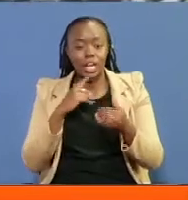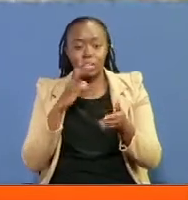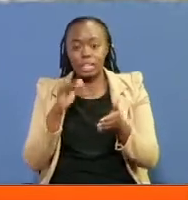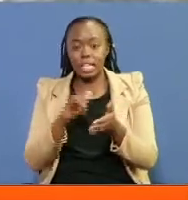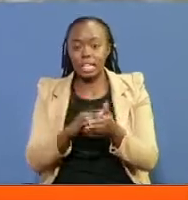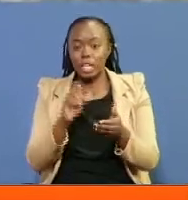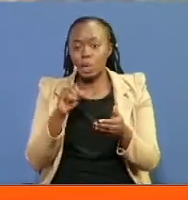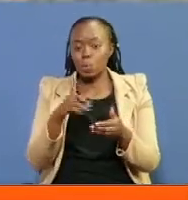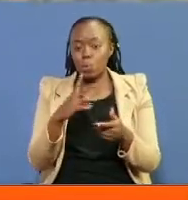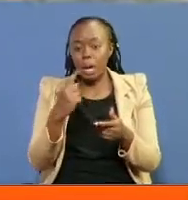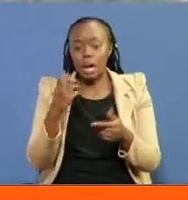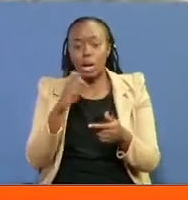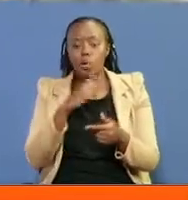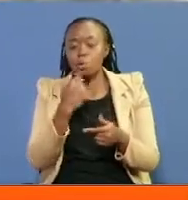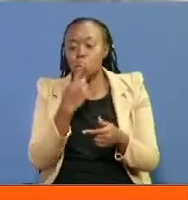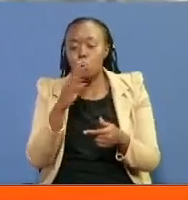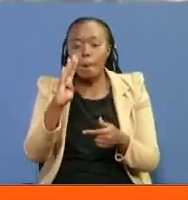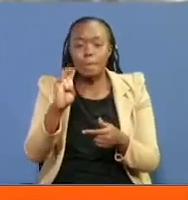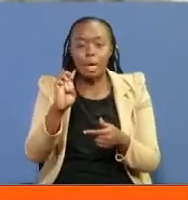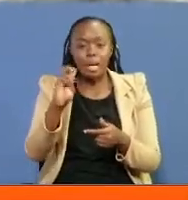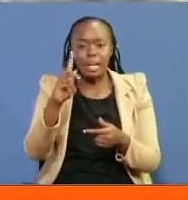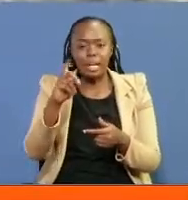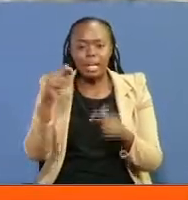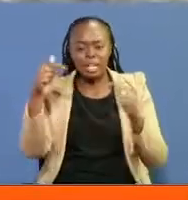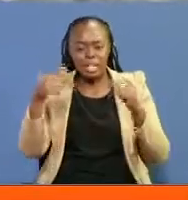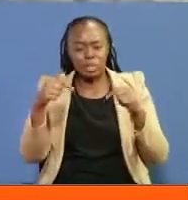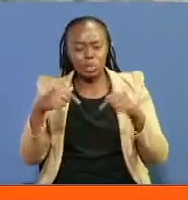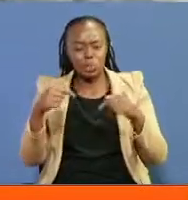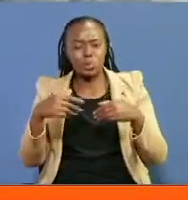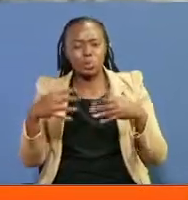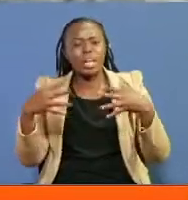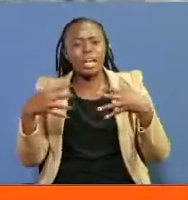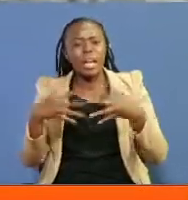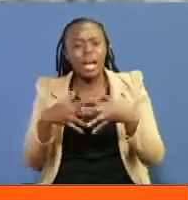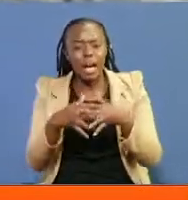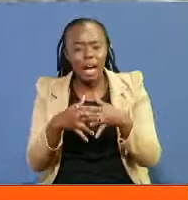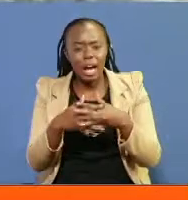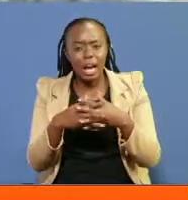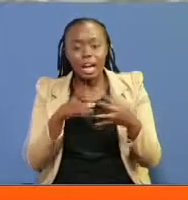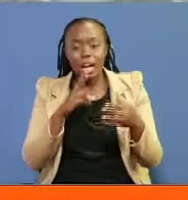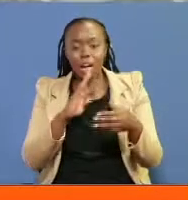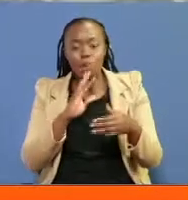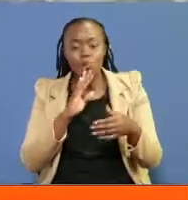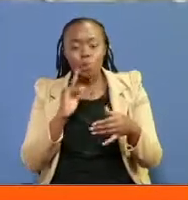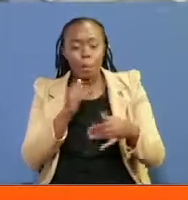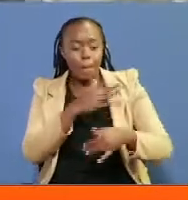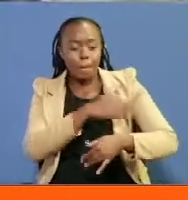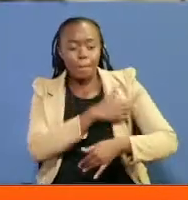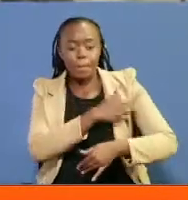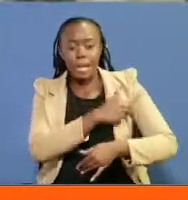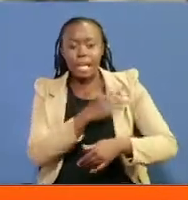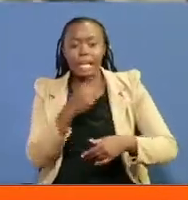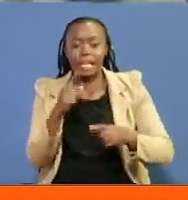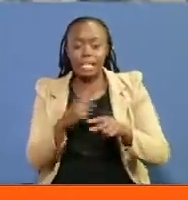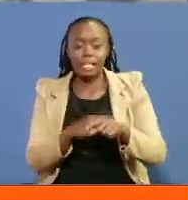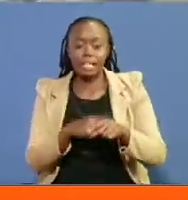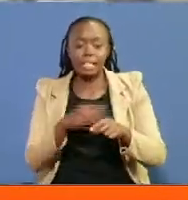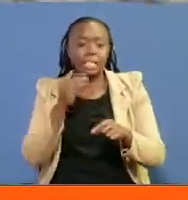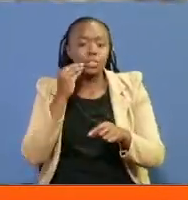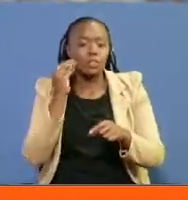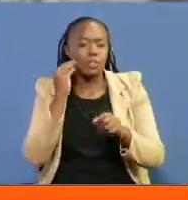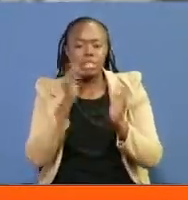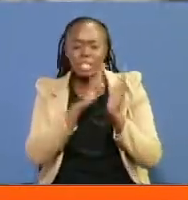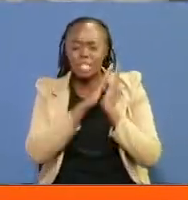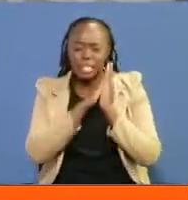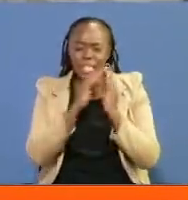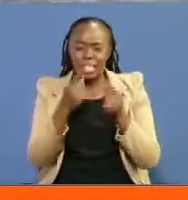wao Baraka Gona alikamatwa usiku wa manane na maafisa wa usalama akiwa amelala nyumbani kwake uchi